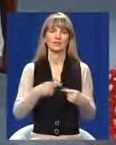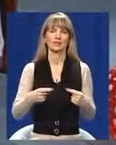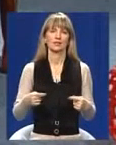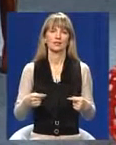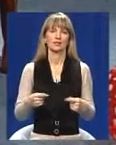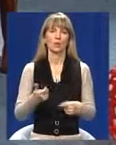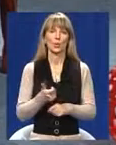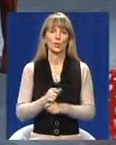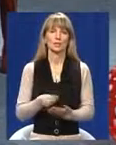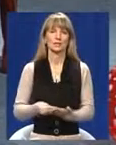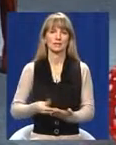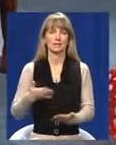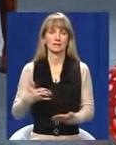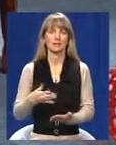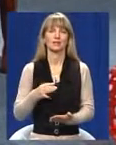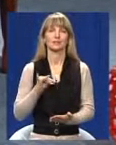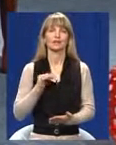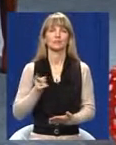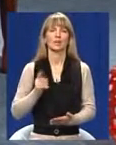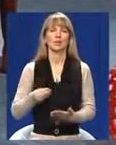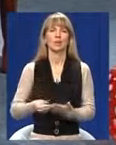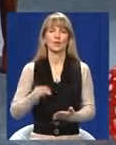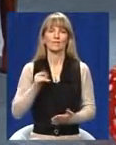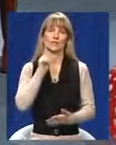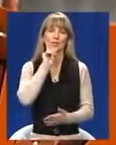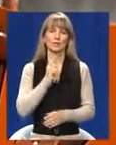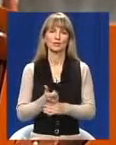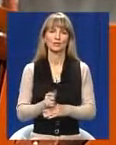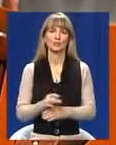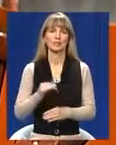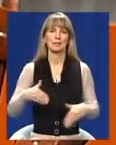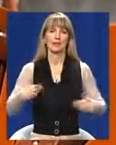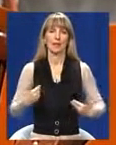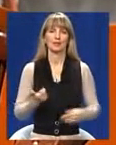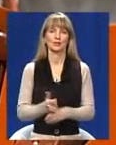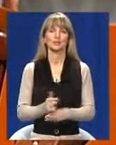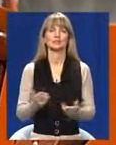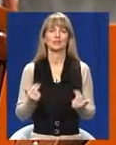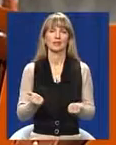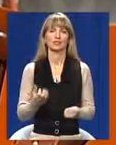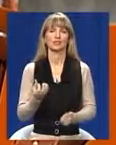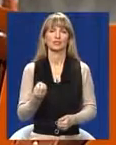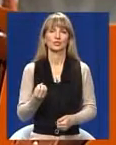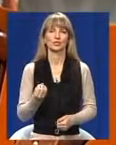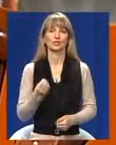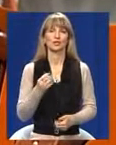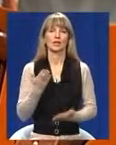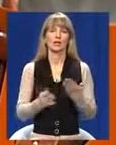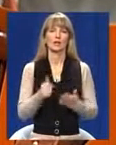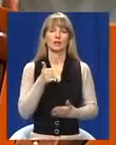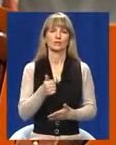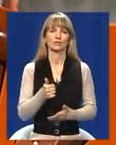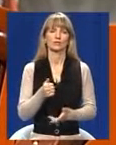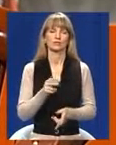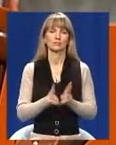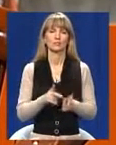взагалі, дуже ціняться. І дуже страви, вони дорогі і дуже смачні, як ти вважаєш, і дуже корисні. Так, але якщо їх гарно приготувати, вони